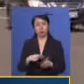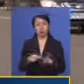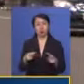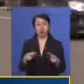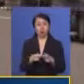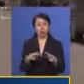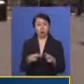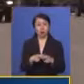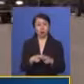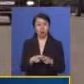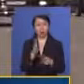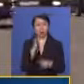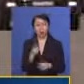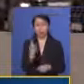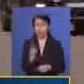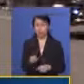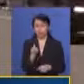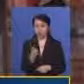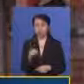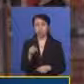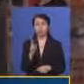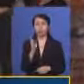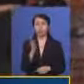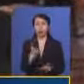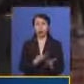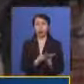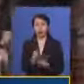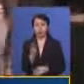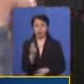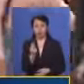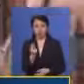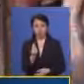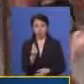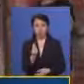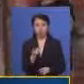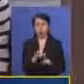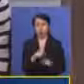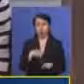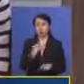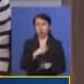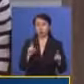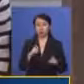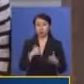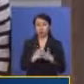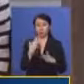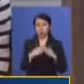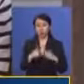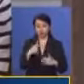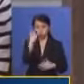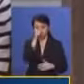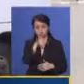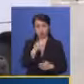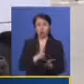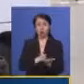оплату картой проезд обойдется дешевле нежели тем кто будет оплачивать наличными не менее важно что до конца 2020 на